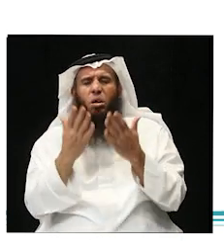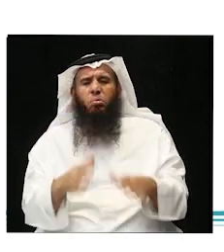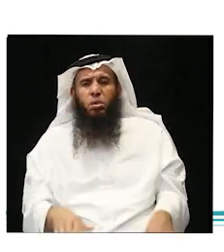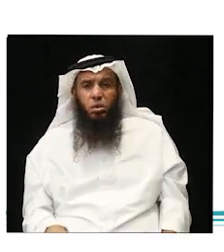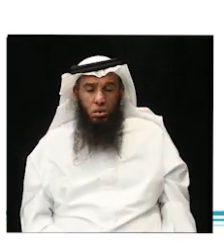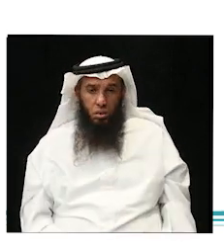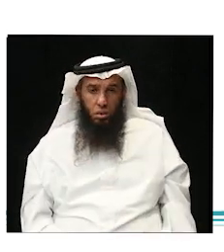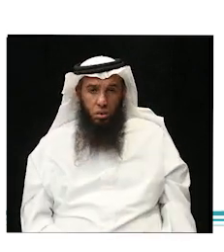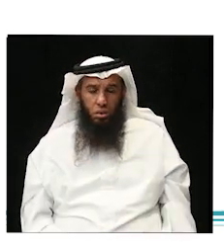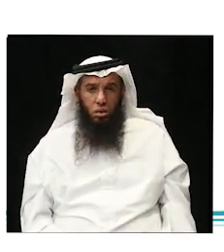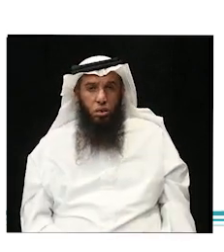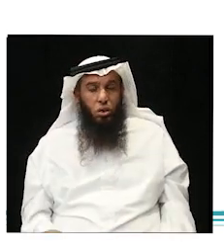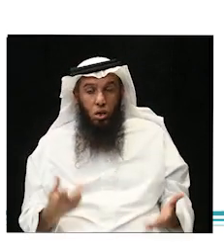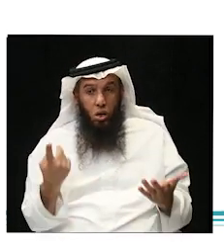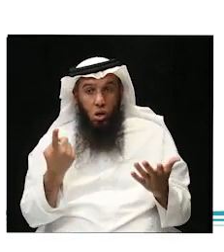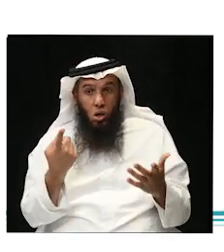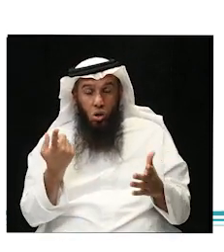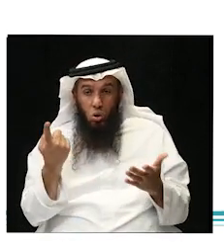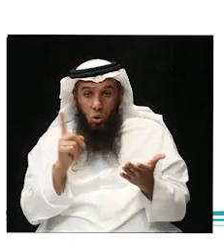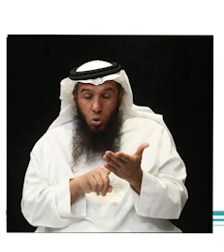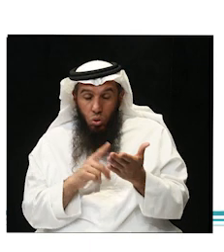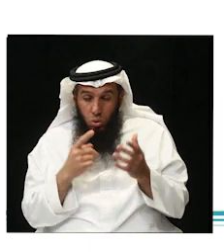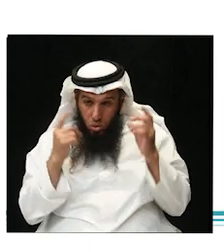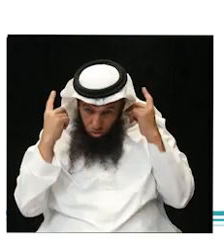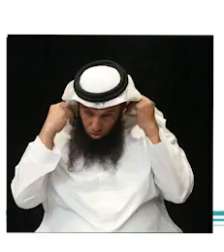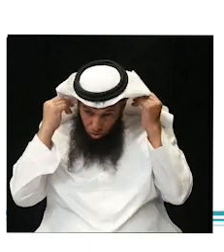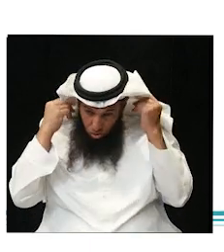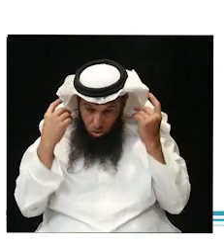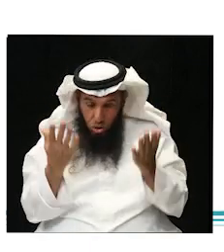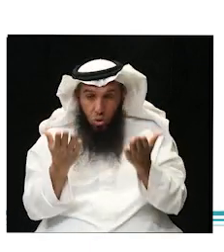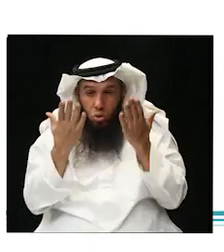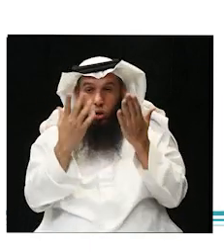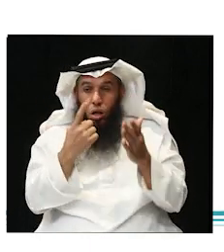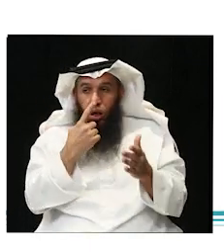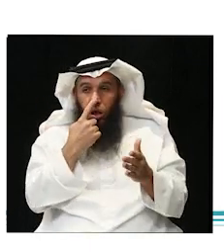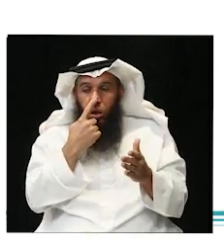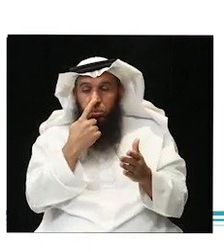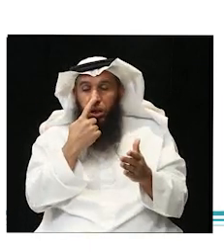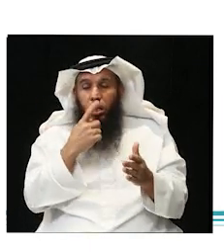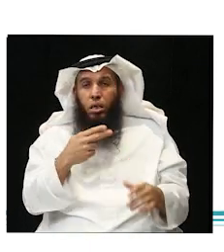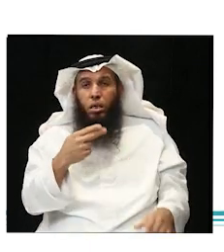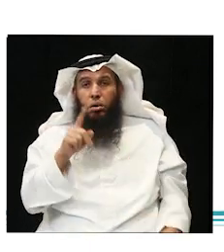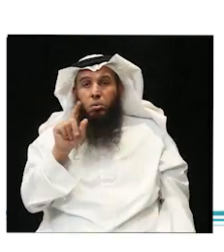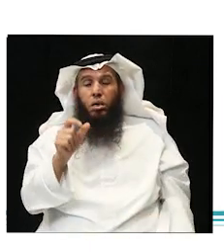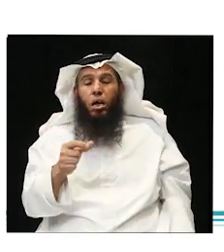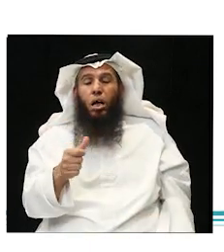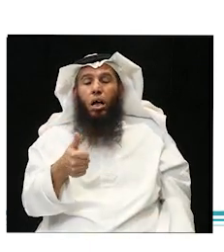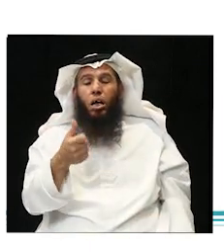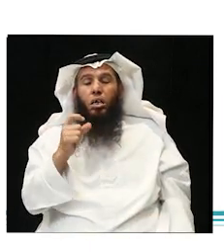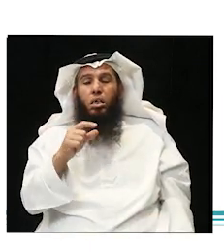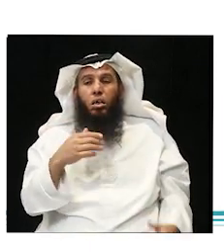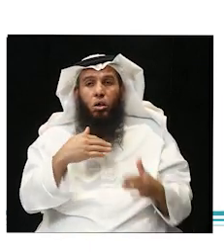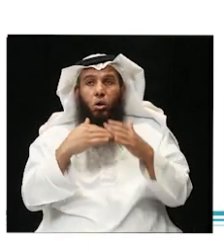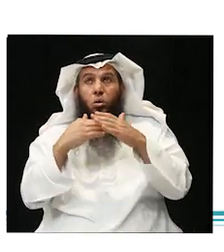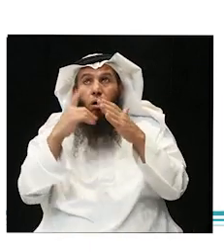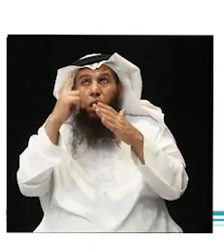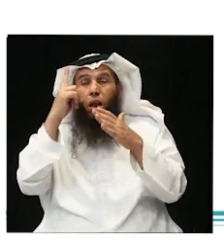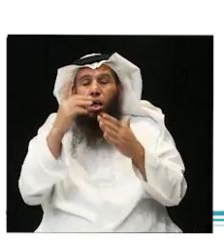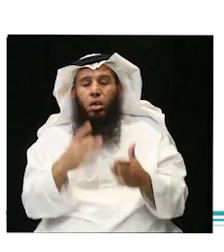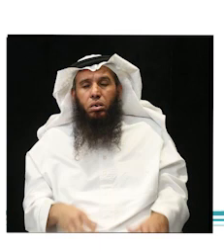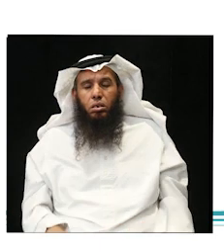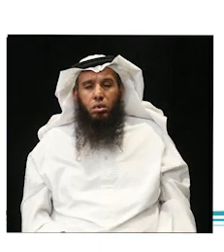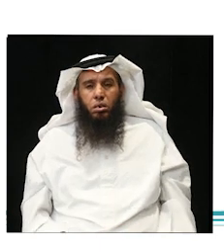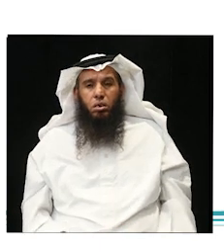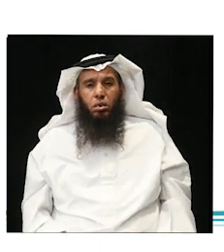وهذا تعريفه. قال تعالى: وقال ربكم ادعوني أستجب لكم، وقال ربكم ادعوني أستجب